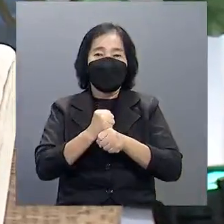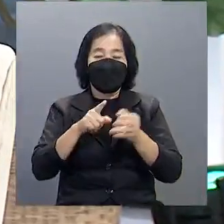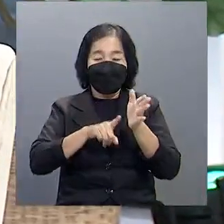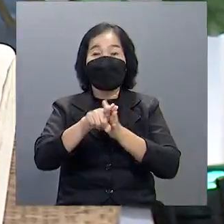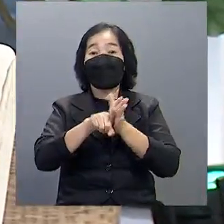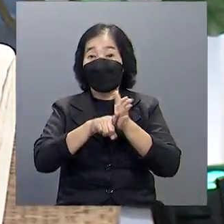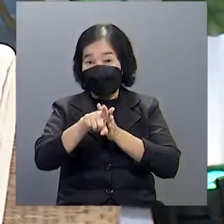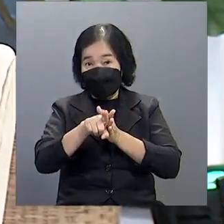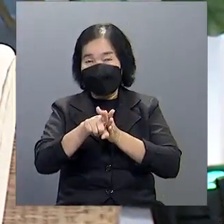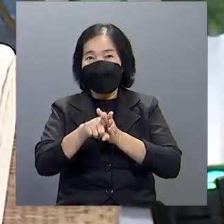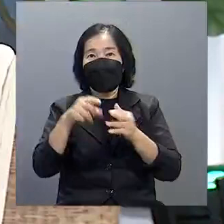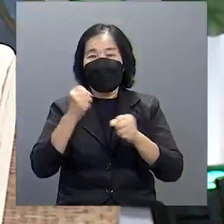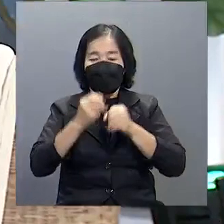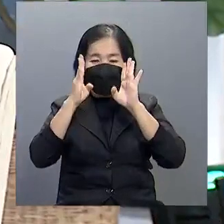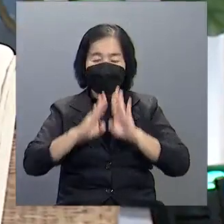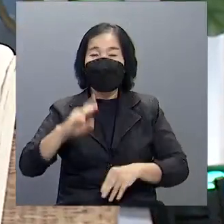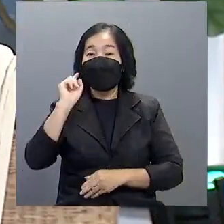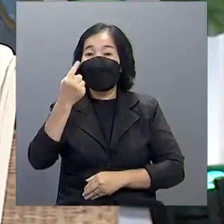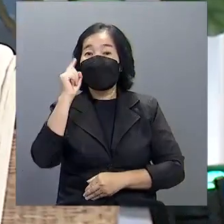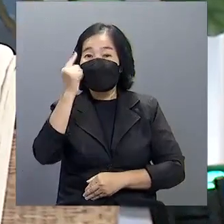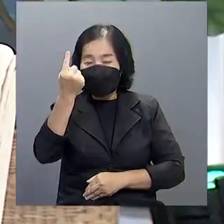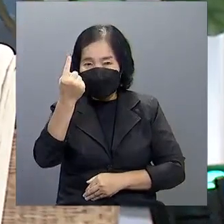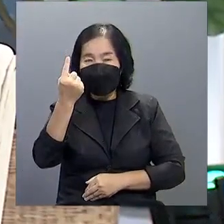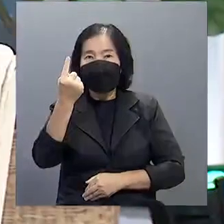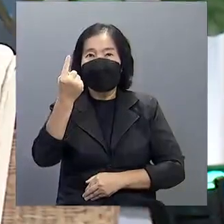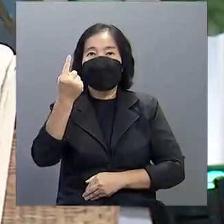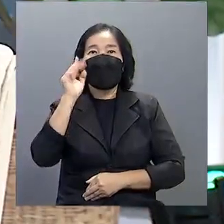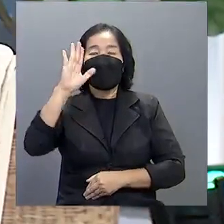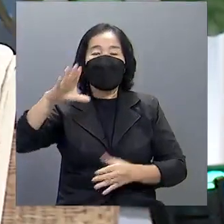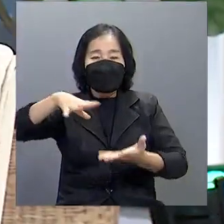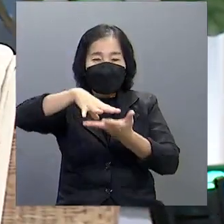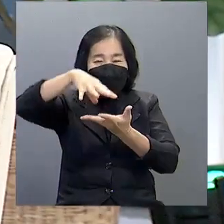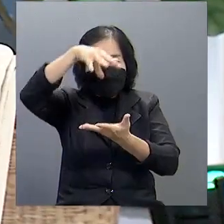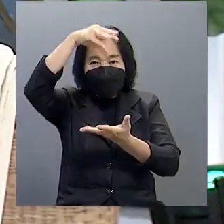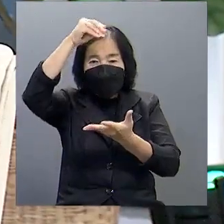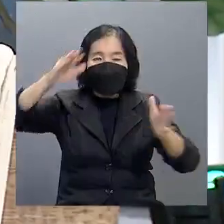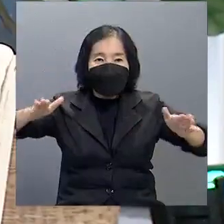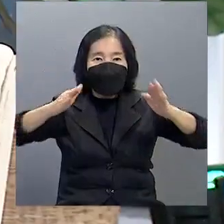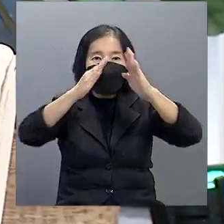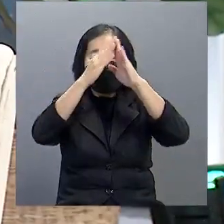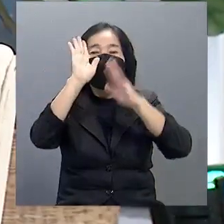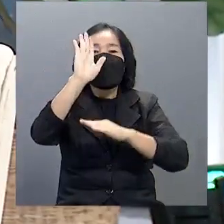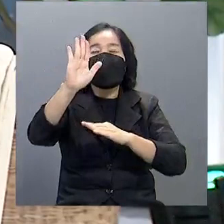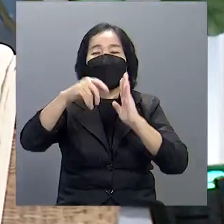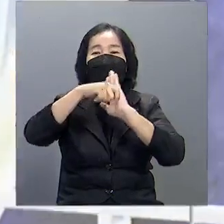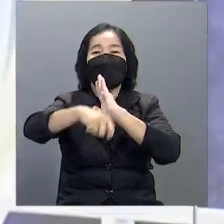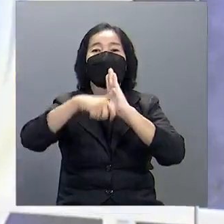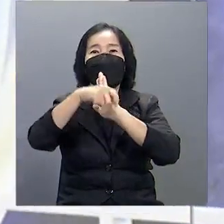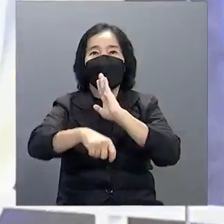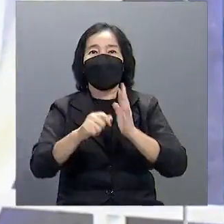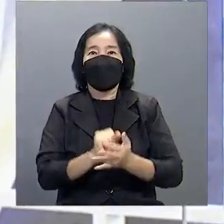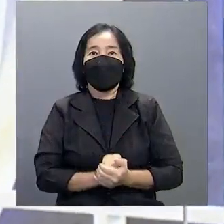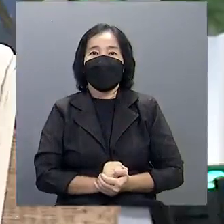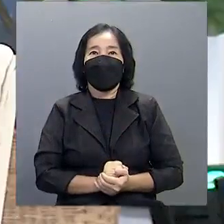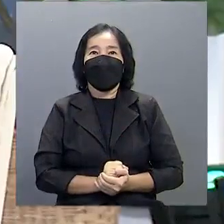ประยุกต์จากหน้าบันปราสาทหินพิมายนครราชสีมาครับคุณยุ้ยท่าคุณน้อยมาก